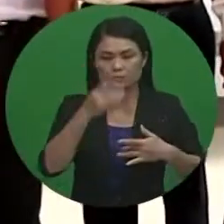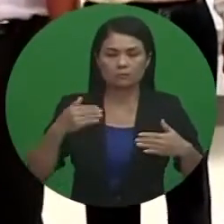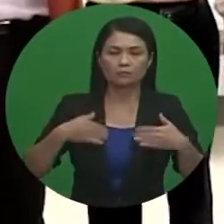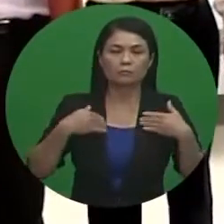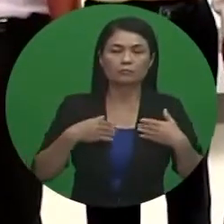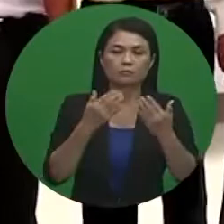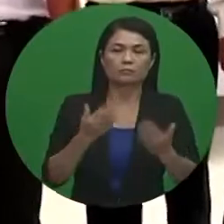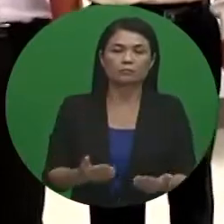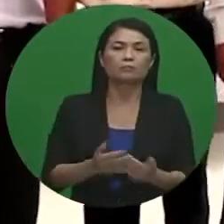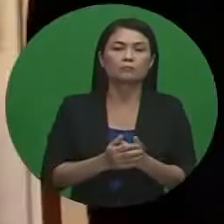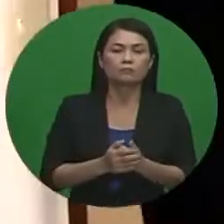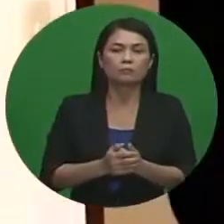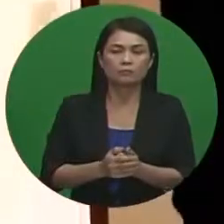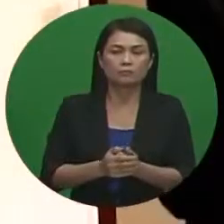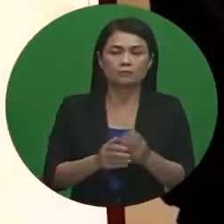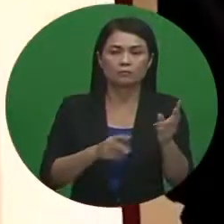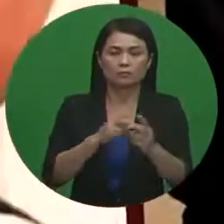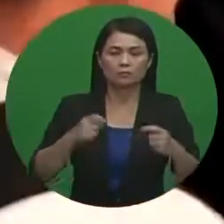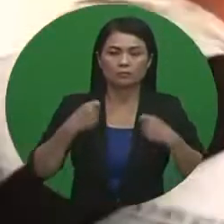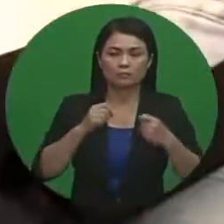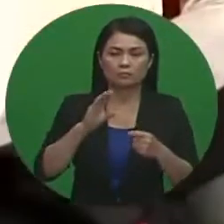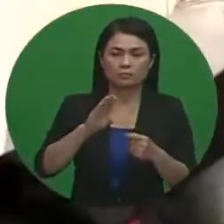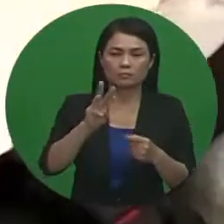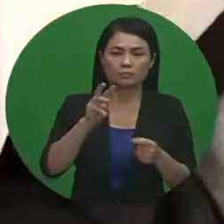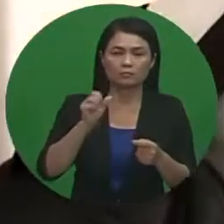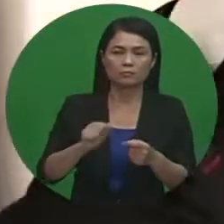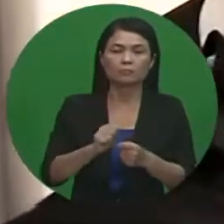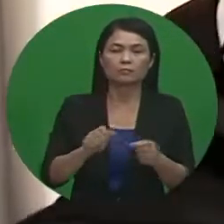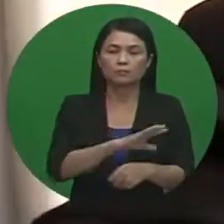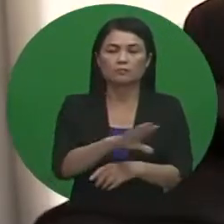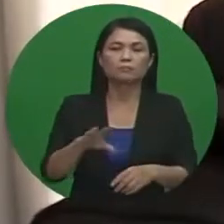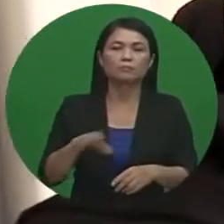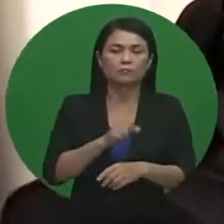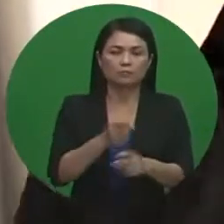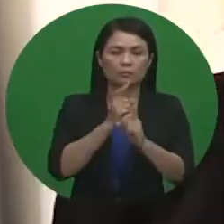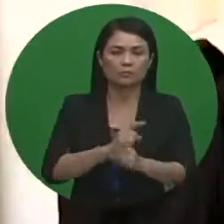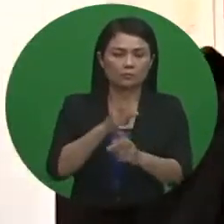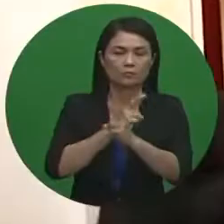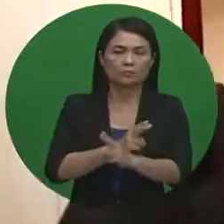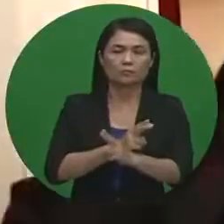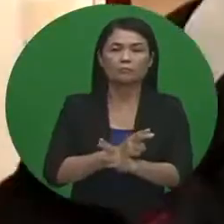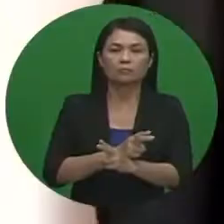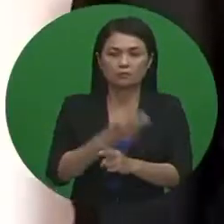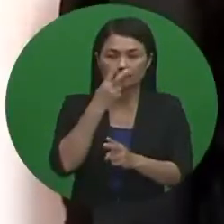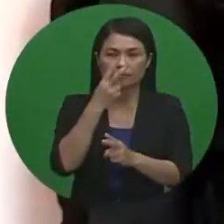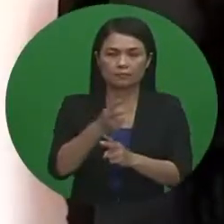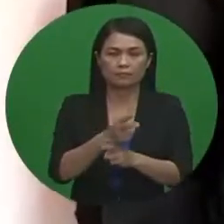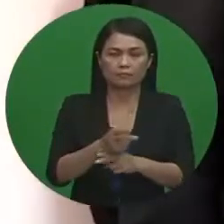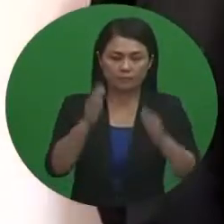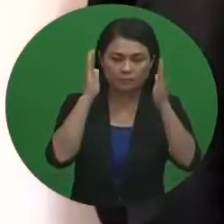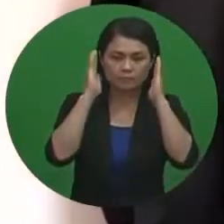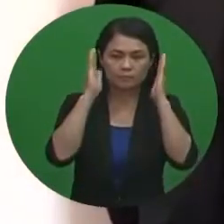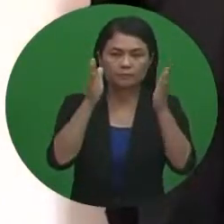វដង្ហើមធ្ងន់ធ្ងរដែលបង្កដោយវីរុសកូវីដ-19ប៉ុន្តែសម្រាប់កម្ពុជាតាមការអះអាងនិងការកត់សម្គាល់ដោយយកចិត្តទុ